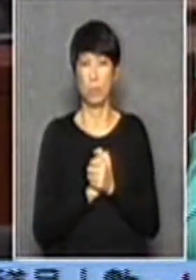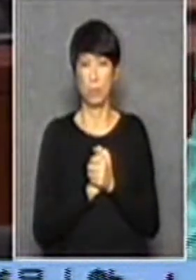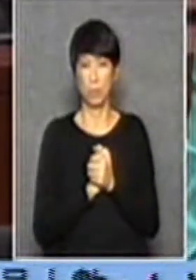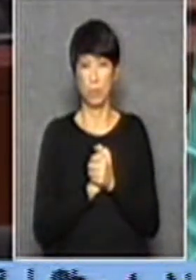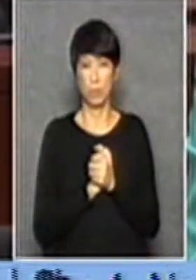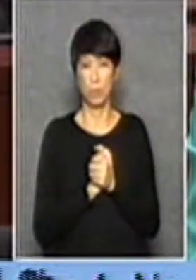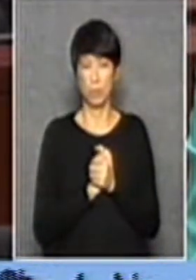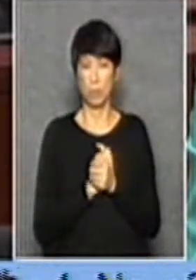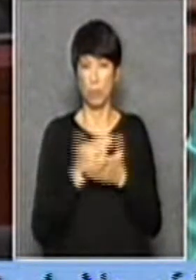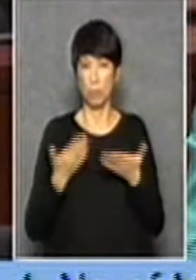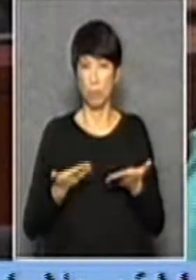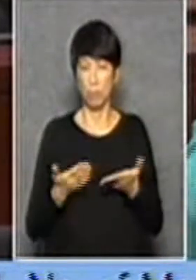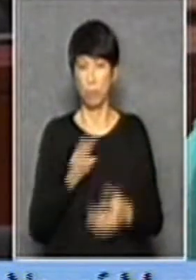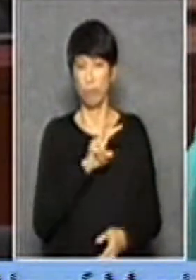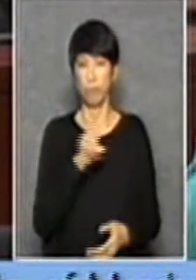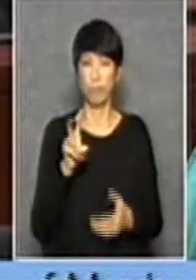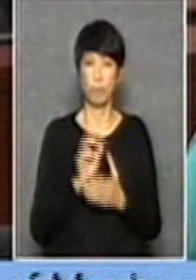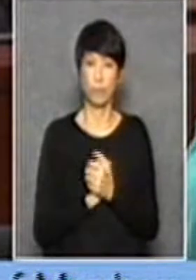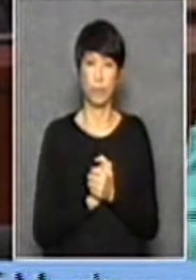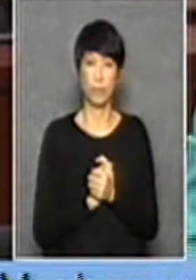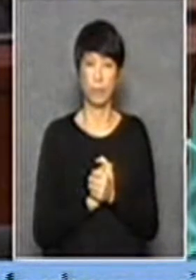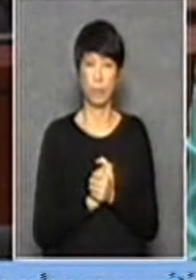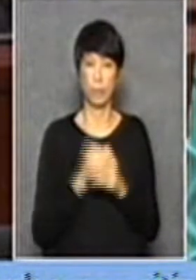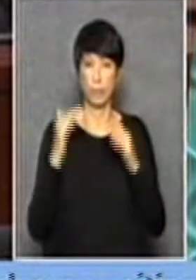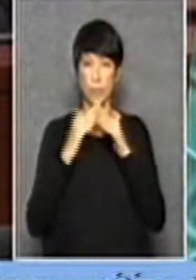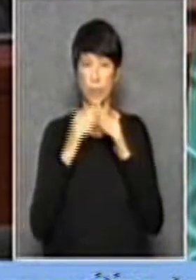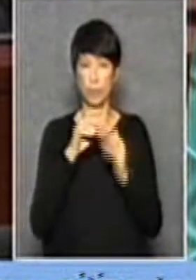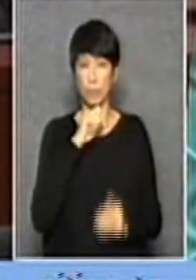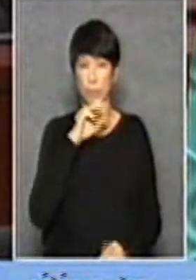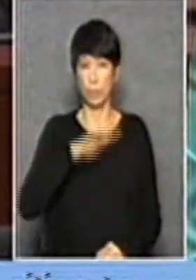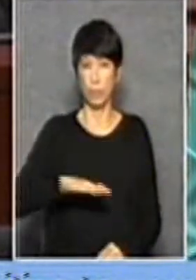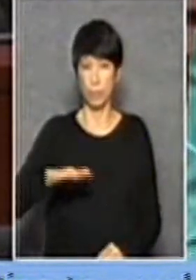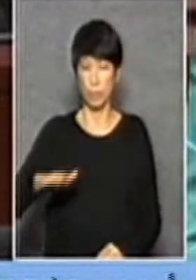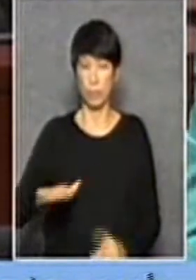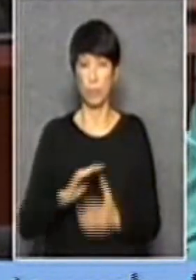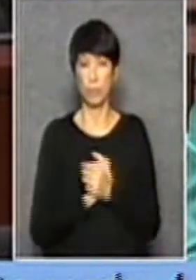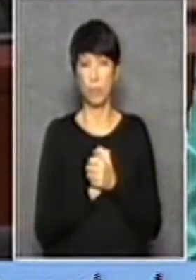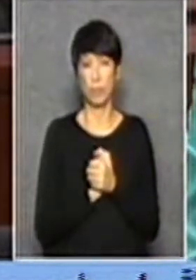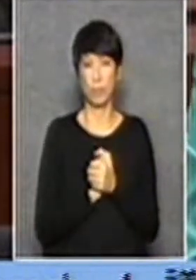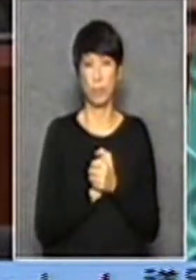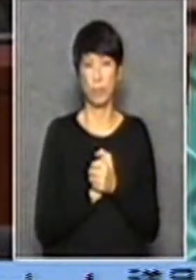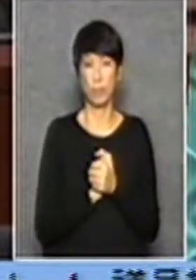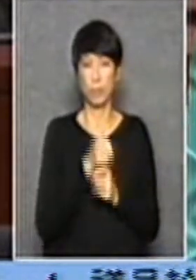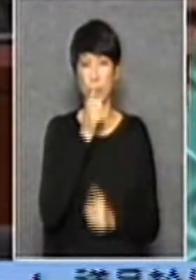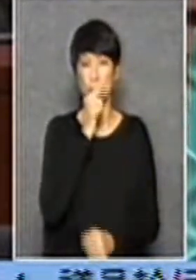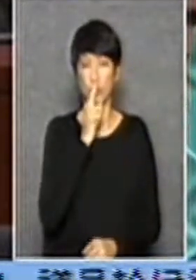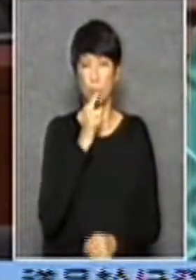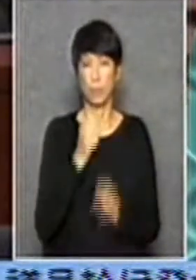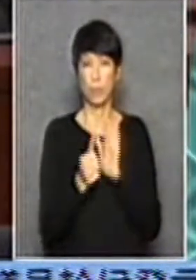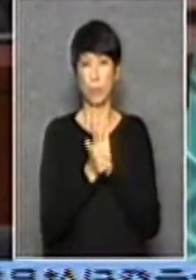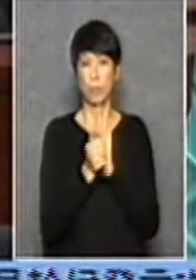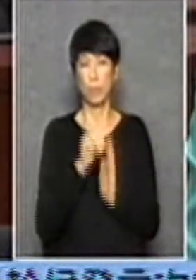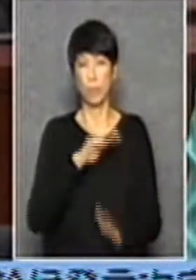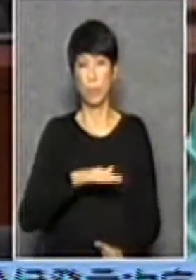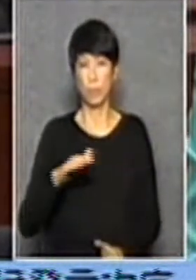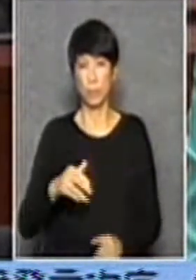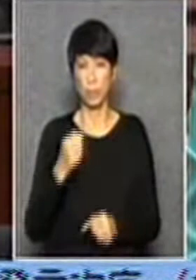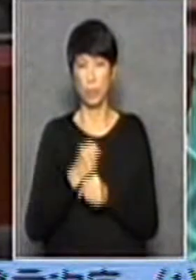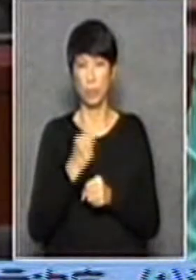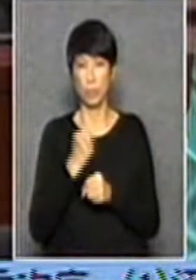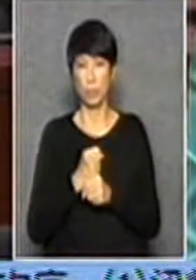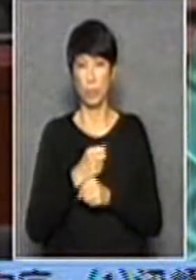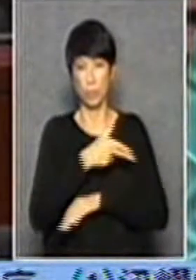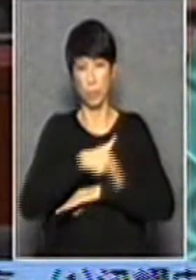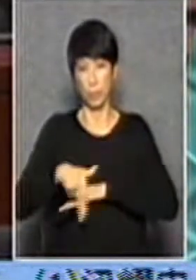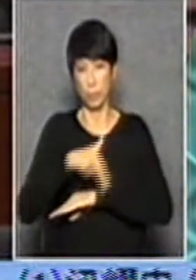我們可以看到，當一個家庭有小朋友出世，家長就會為小朋友作定一定的打